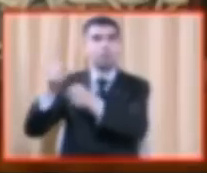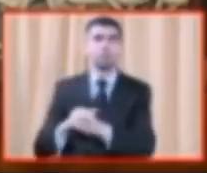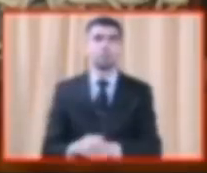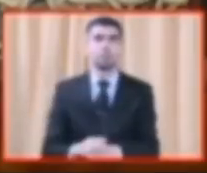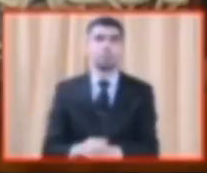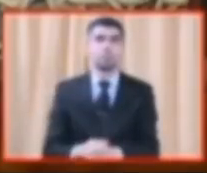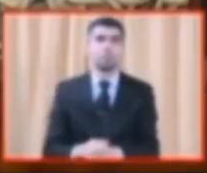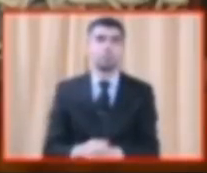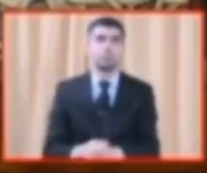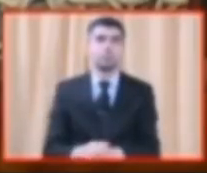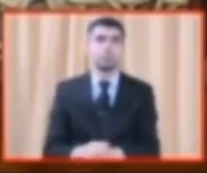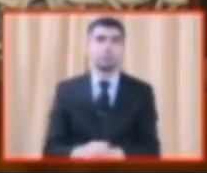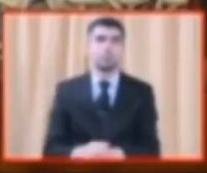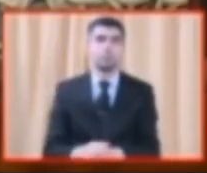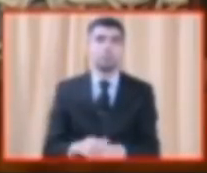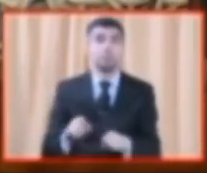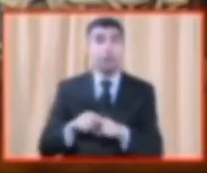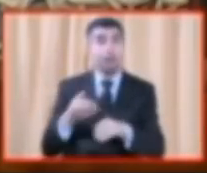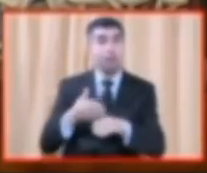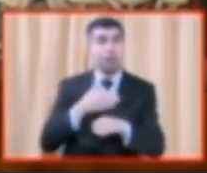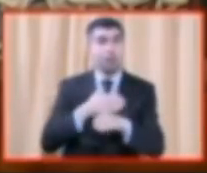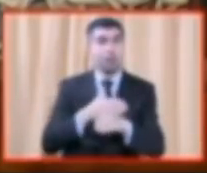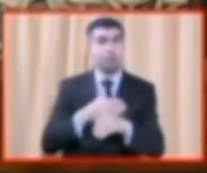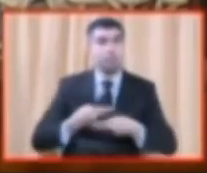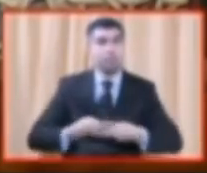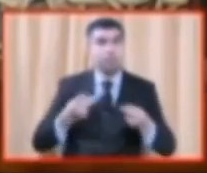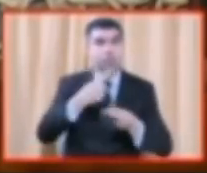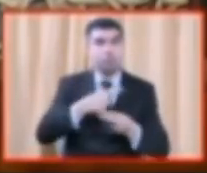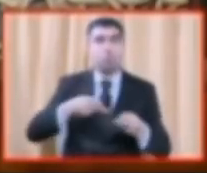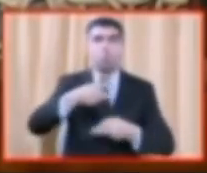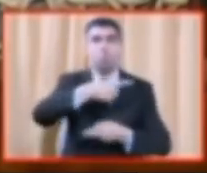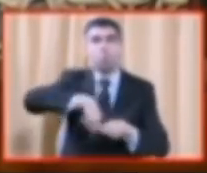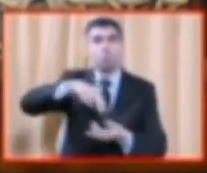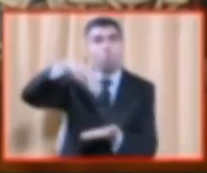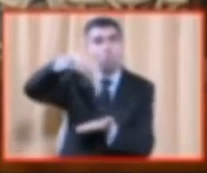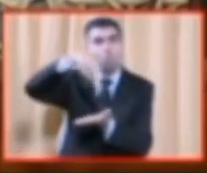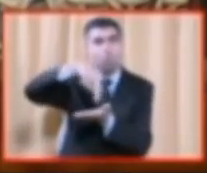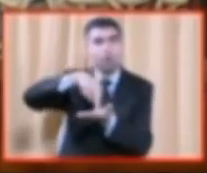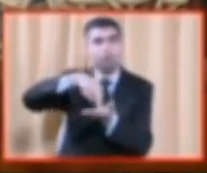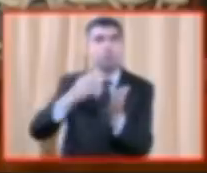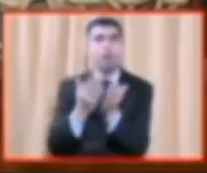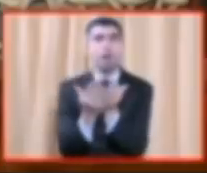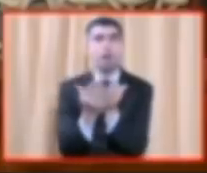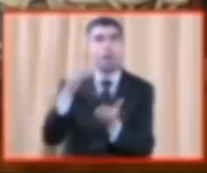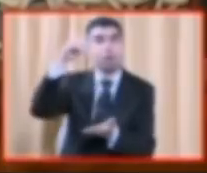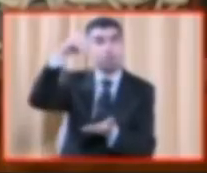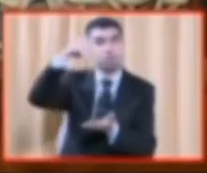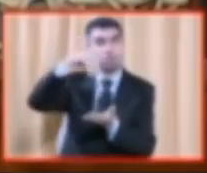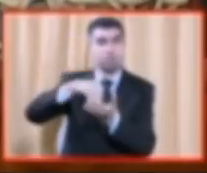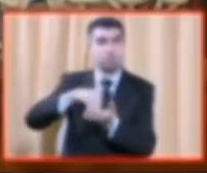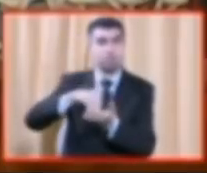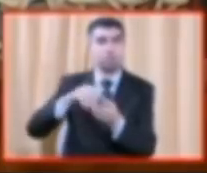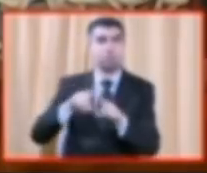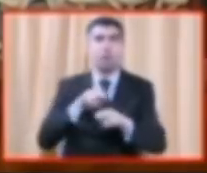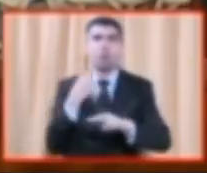وغفر لنا جميعا. وقبل أن نفتح الجلسة أدعو المجلس المحترم إلى قراءة الفاتحة